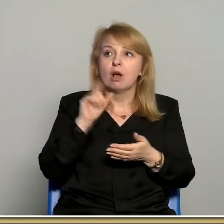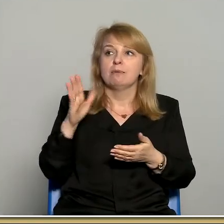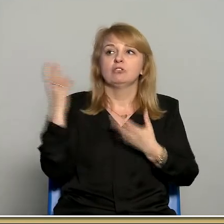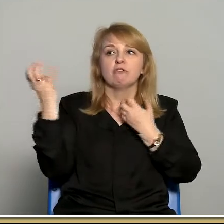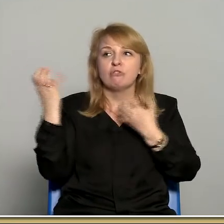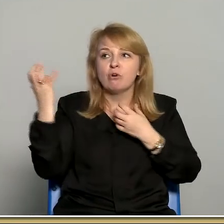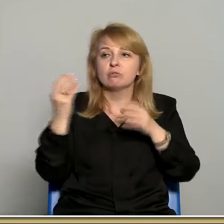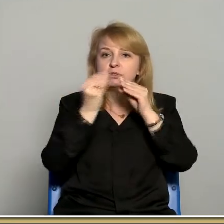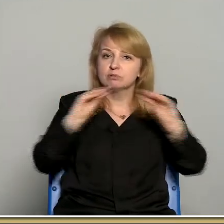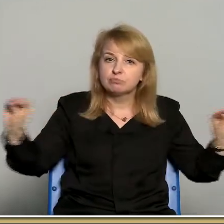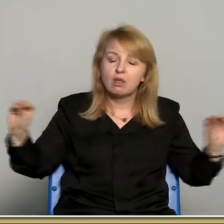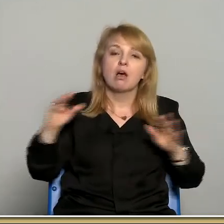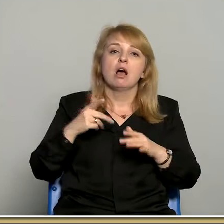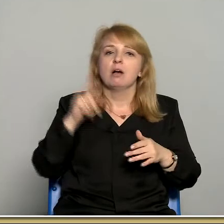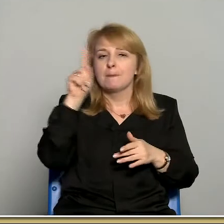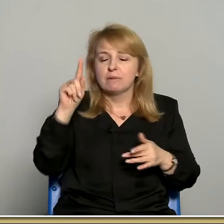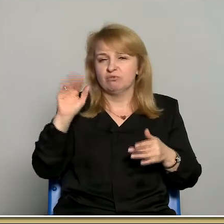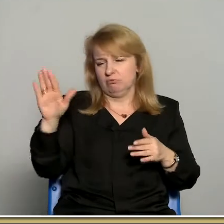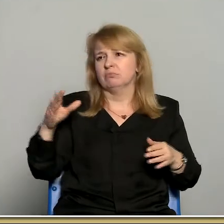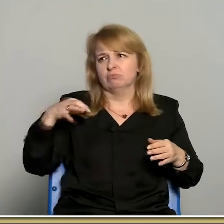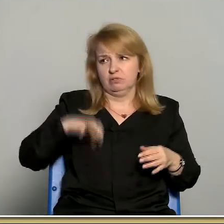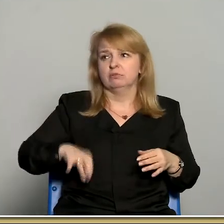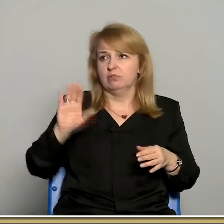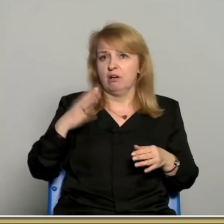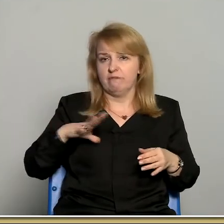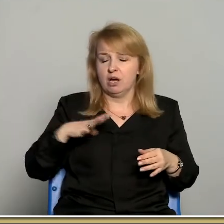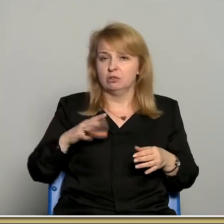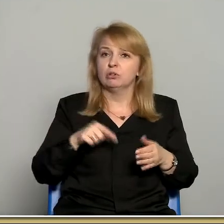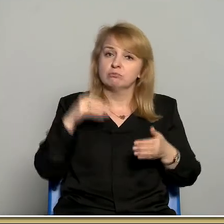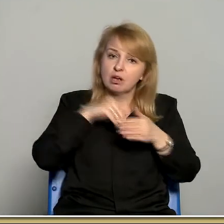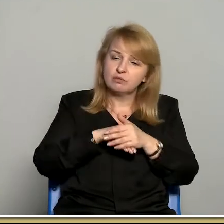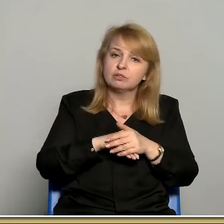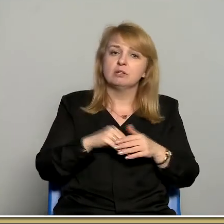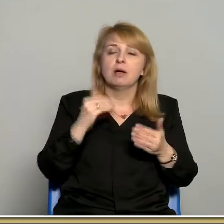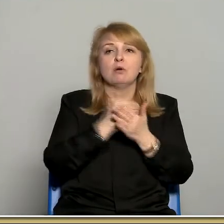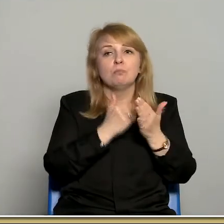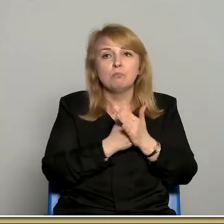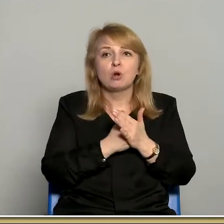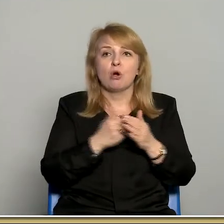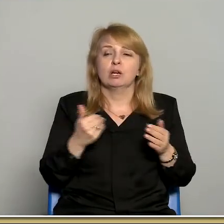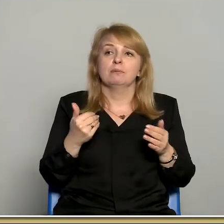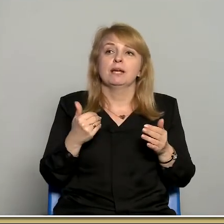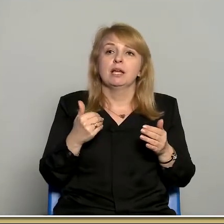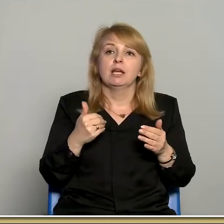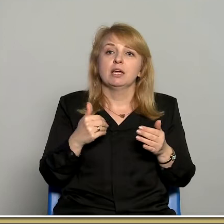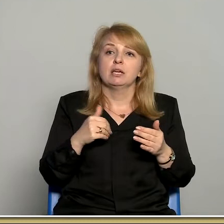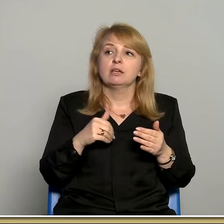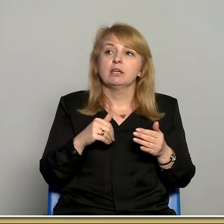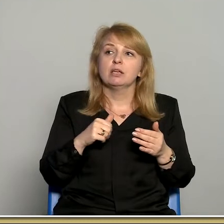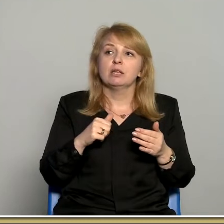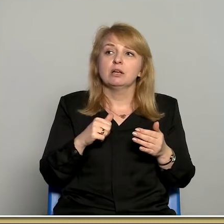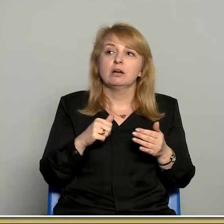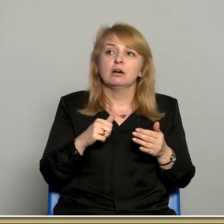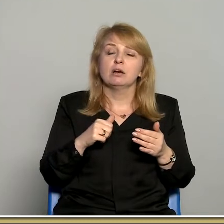również Państwu przydadzą. Są to z całą pewnością programy ze sobą jak najbardziej